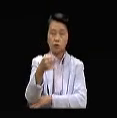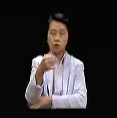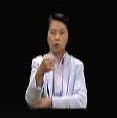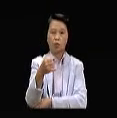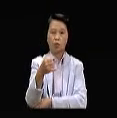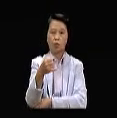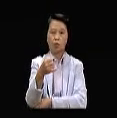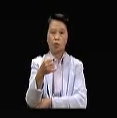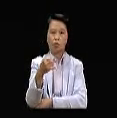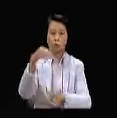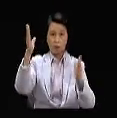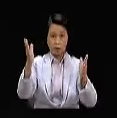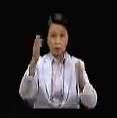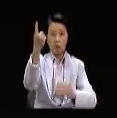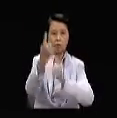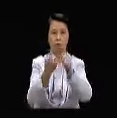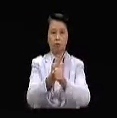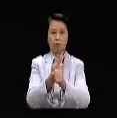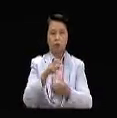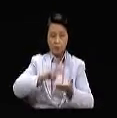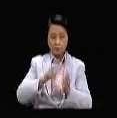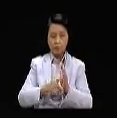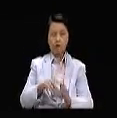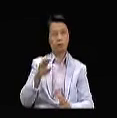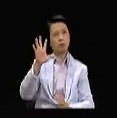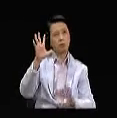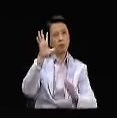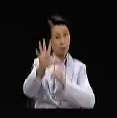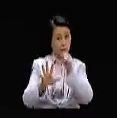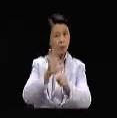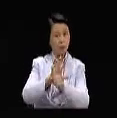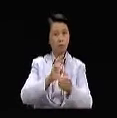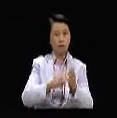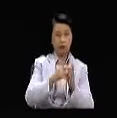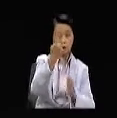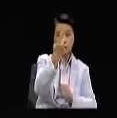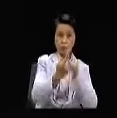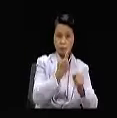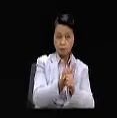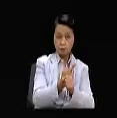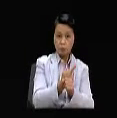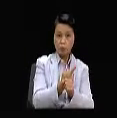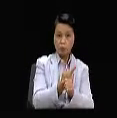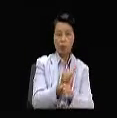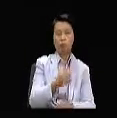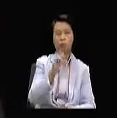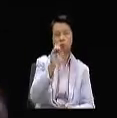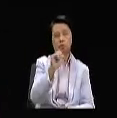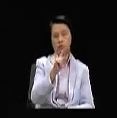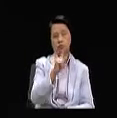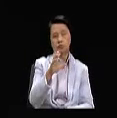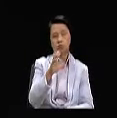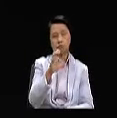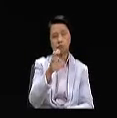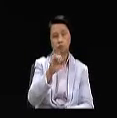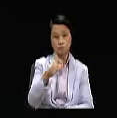tahun 20062007 saya melancarkan sekali lagi Sempena hari sukan bereueh melanoblast 10 di